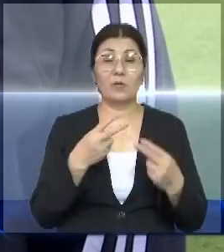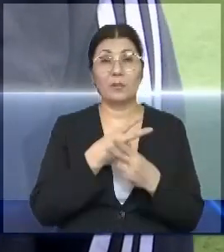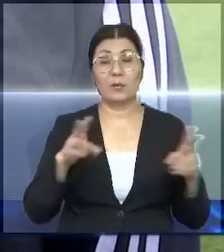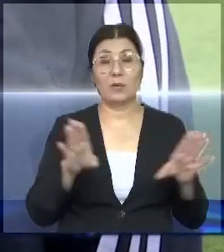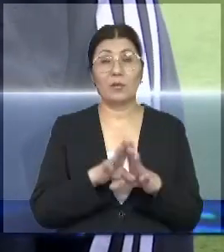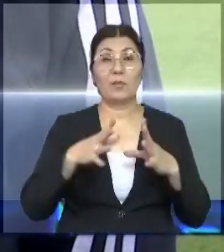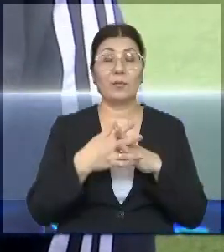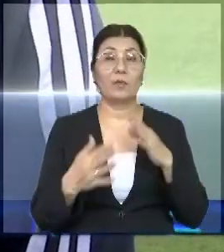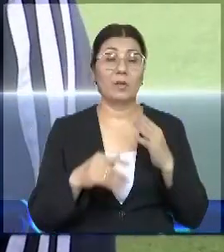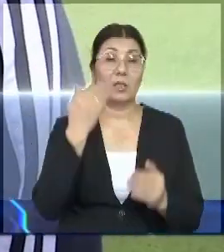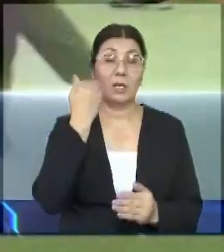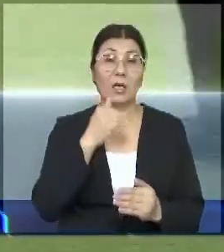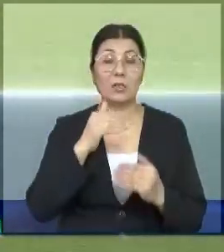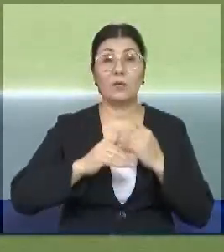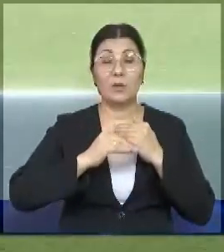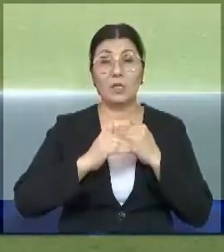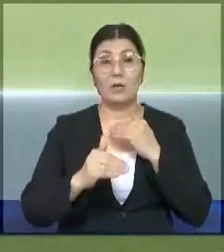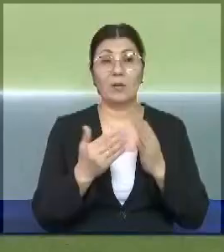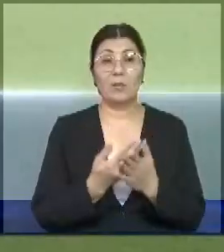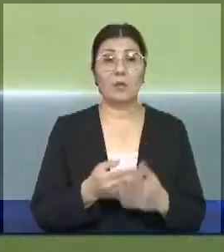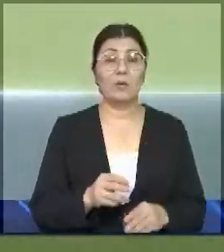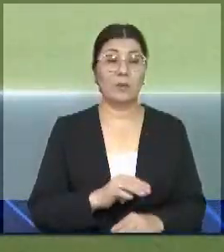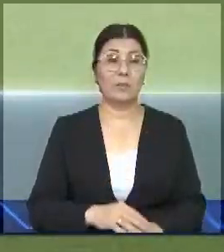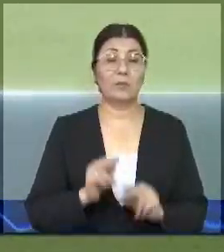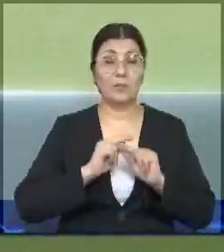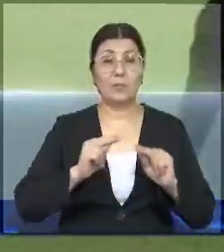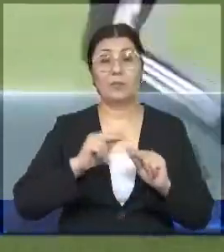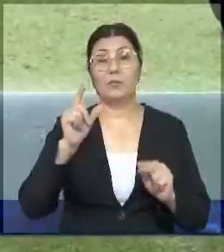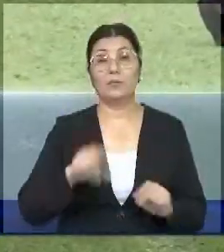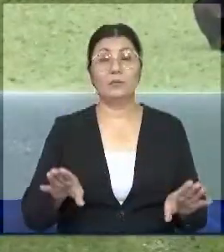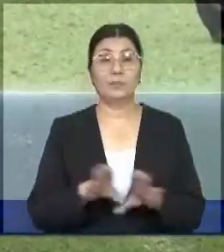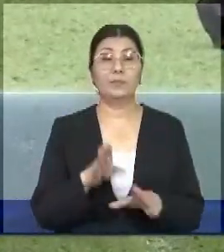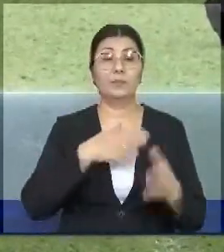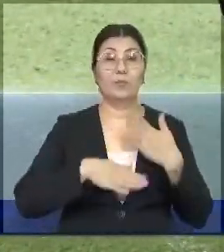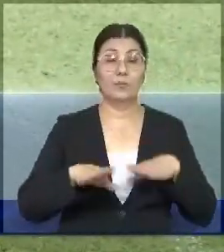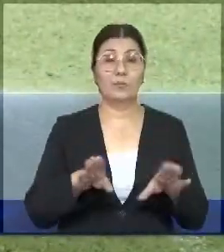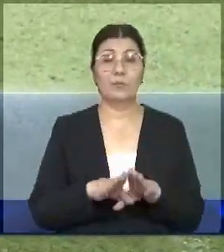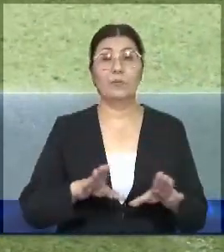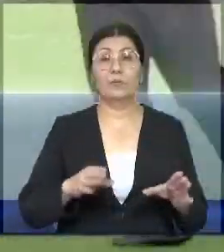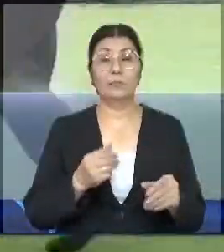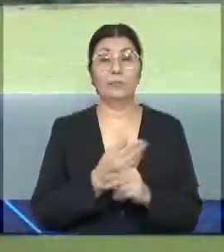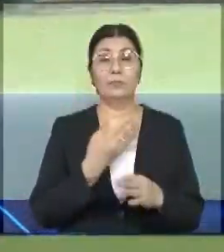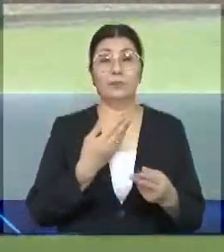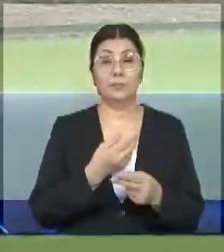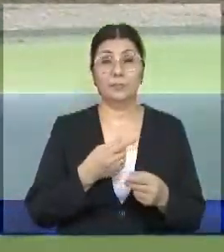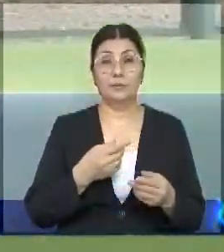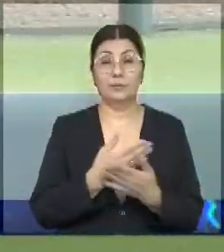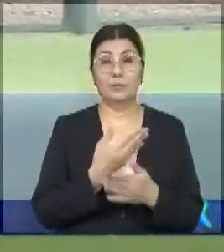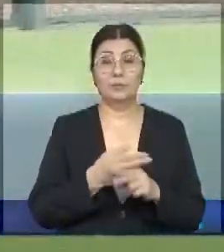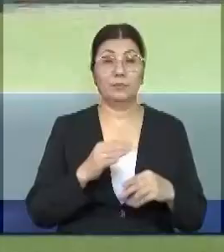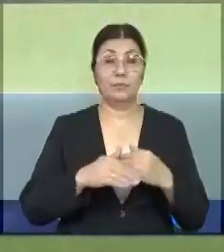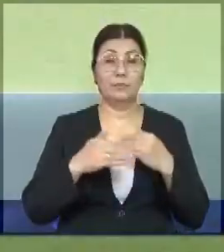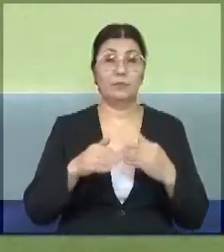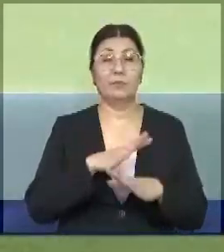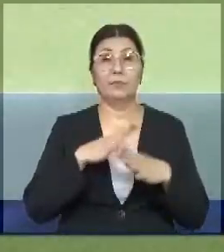нас в полке качественные ворота преподаватель физической культуры местное школы тоже рад таким переменам ведь здание имеется Только поле для занятий